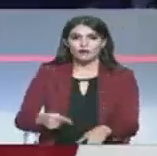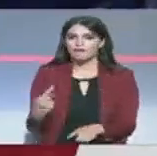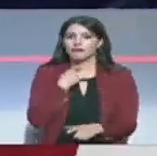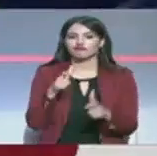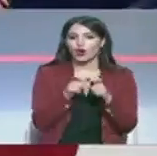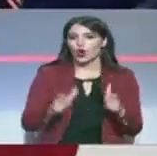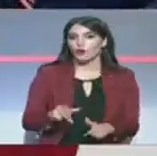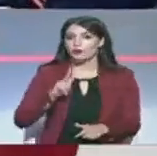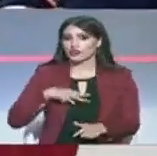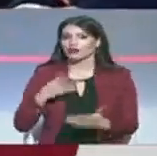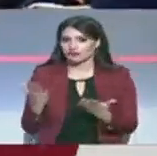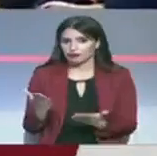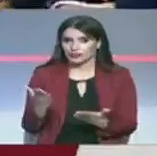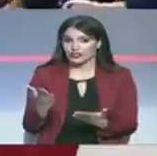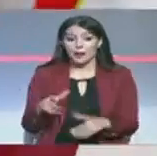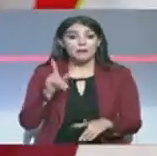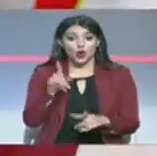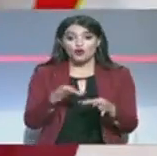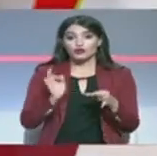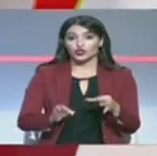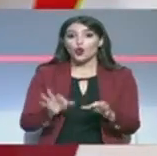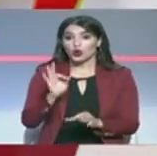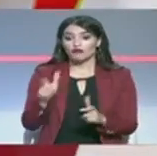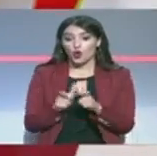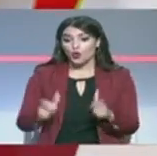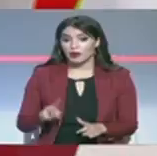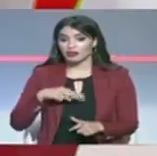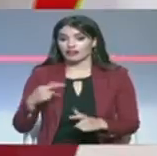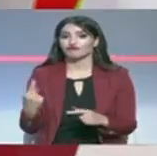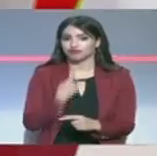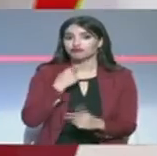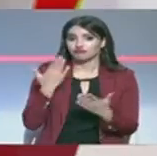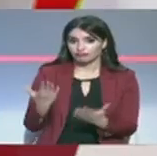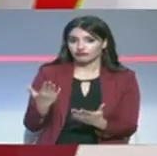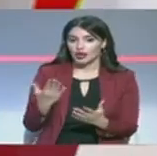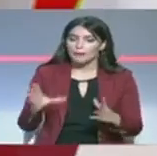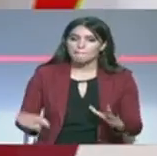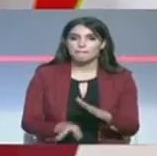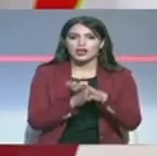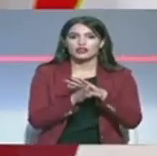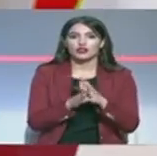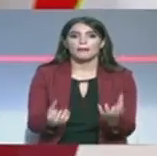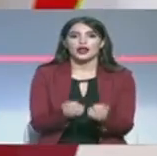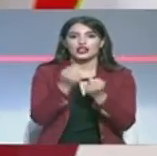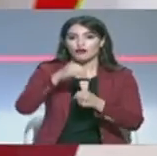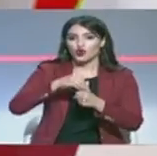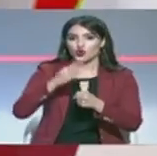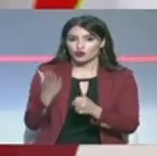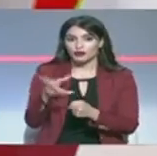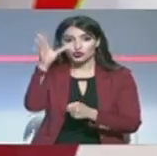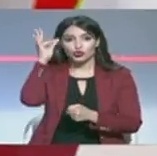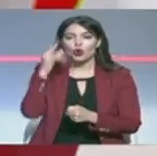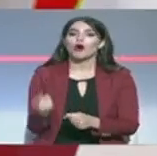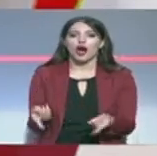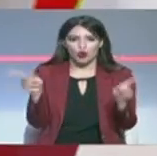الحكومة، نتيجة نجحوا وفشلنا أحلى في الانطلاق في الإنقاذ،